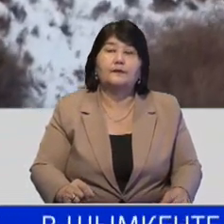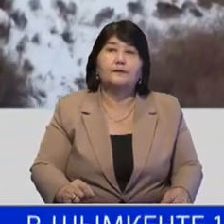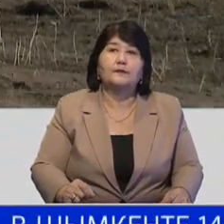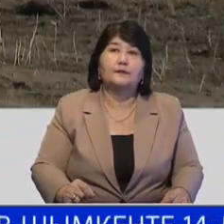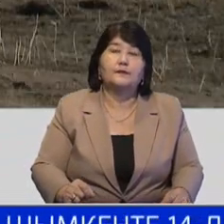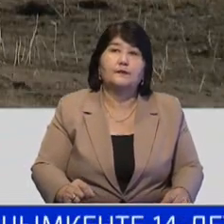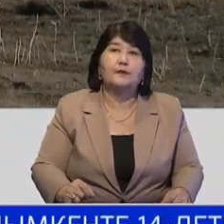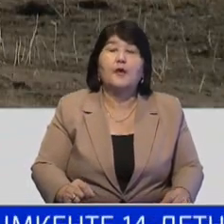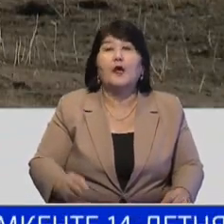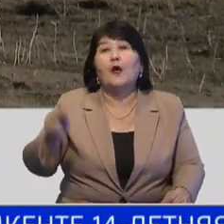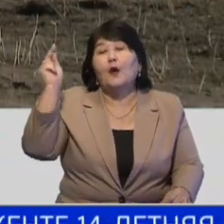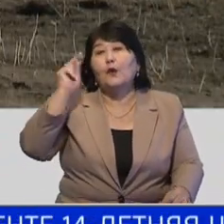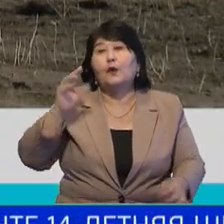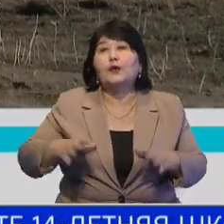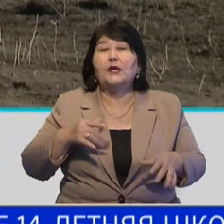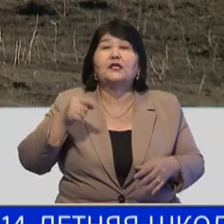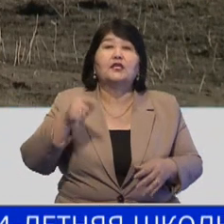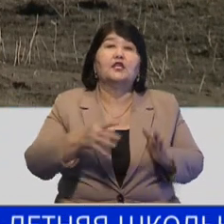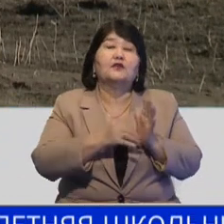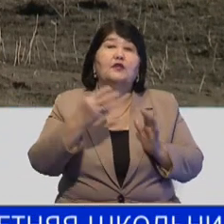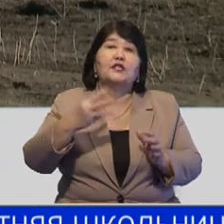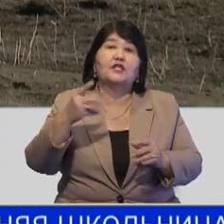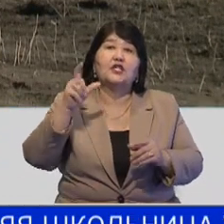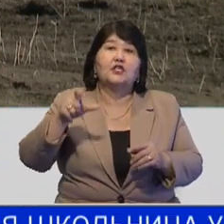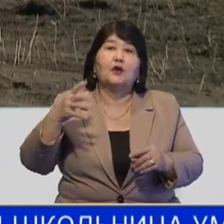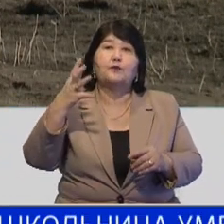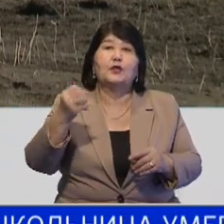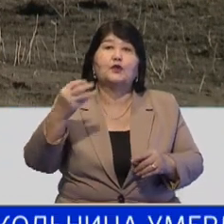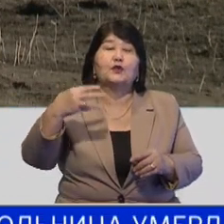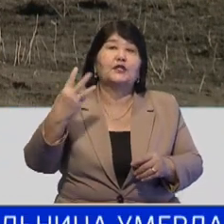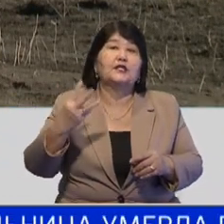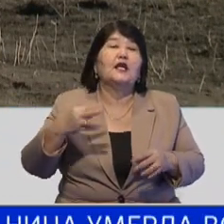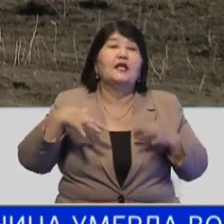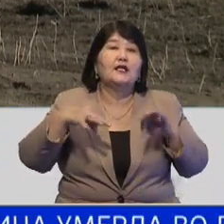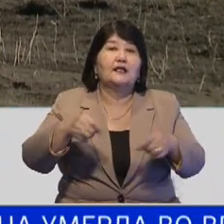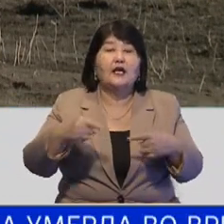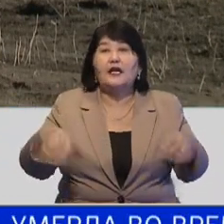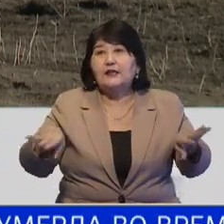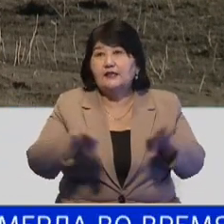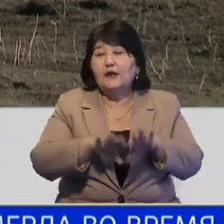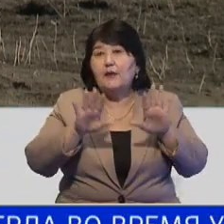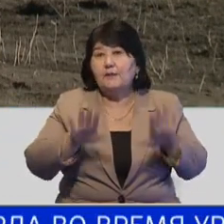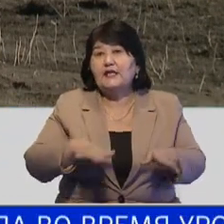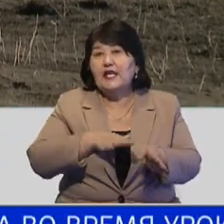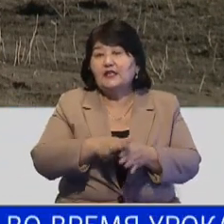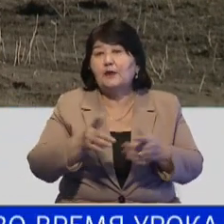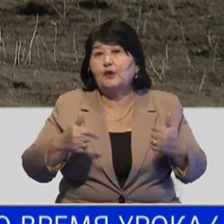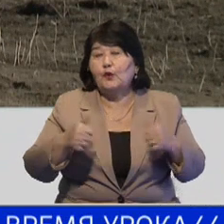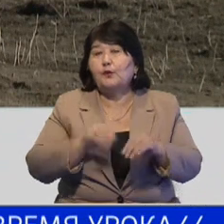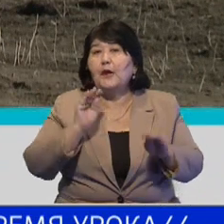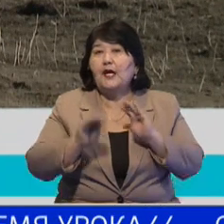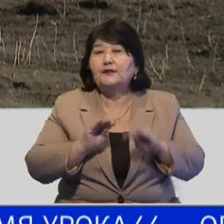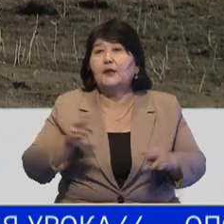структур в учениях задействованы 1933 человека и 533 единицы техники совместно с местными исполнительными органами